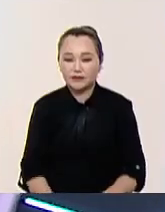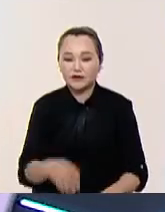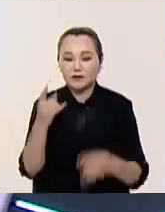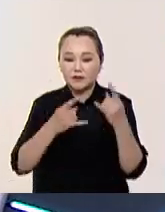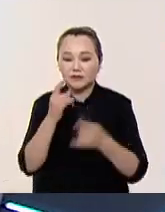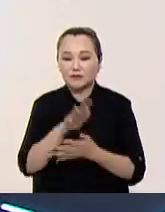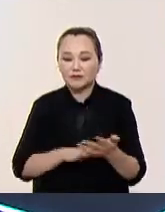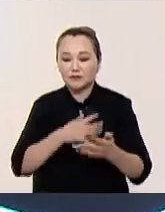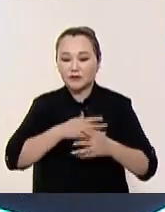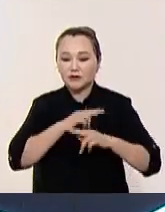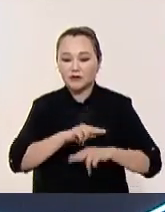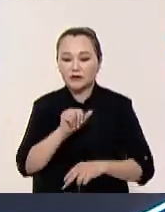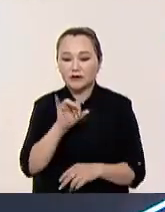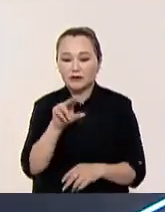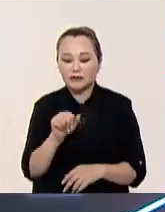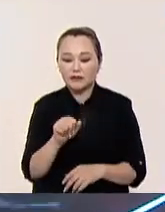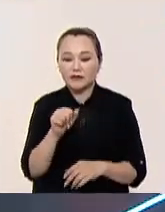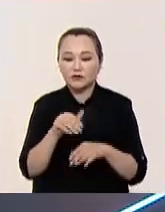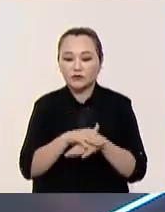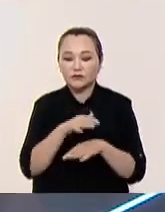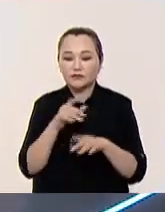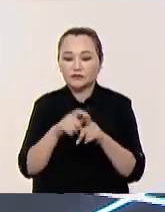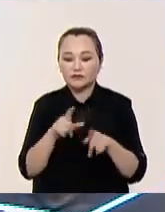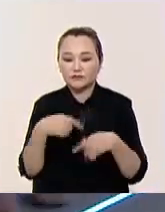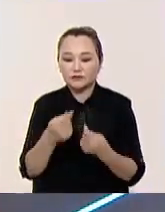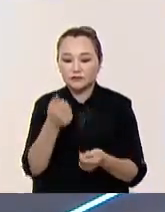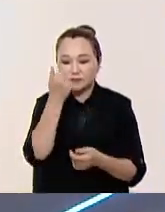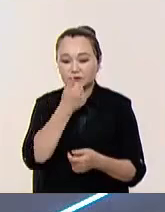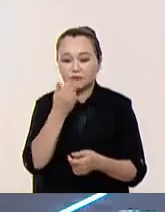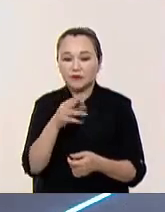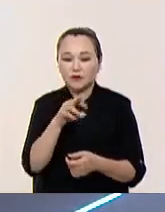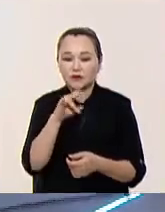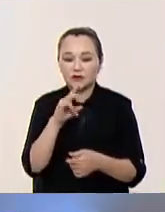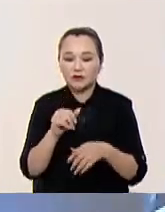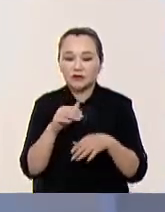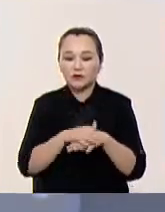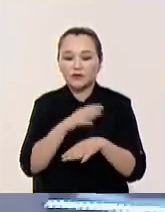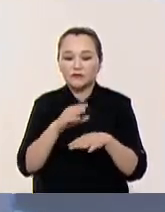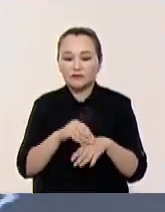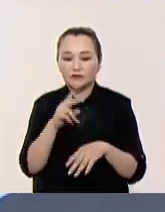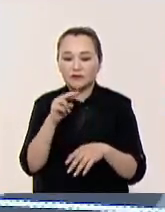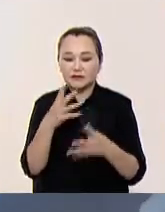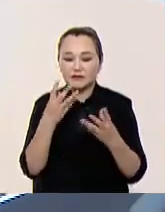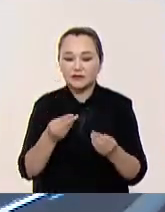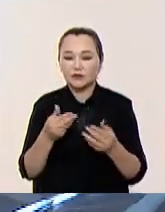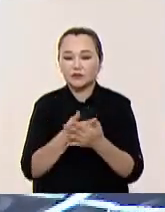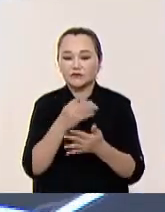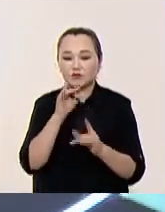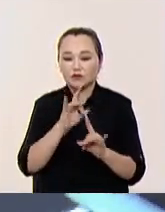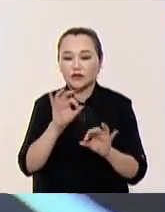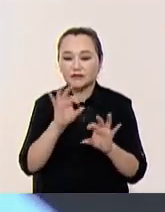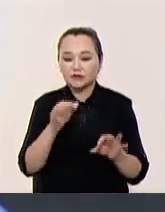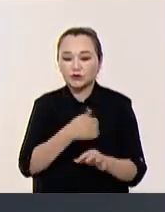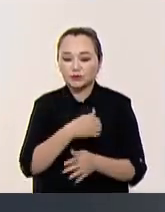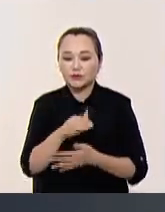Эфир продолжит моя коллега Аида Боранбай. Аида, сөз сізде. Рахмет, Полина. Кеш жарық, жұма күнге келіп түскен ақпараттарлығымен таныстыруды